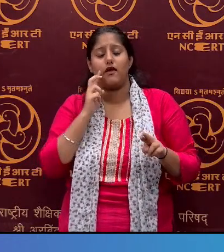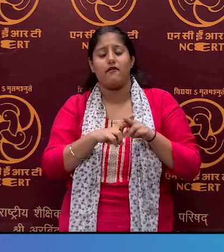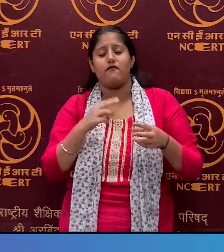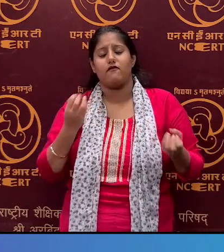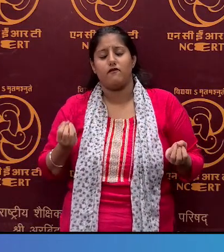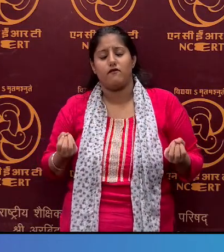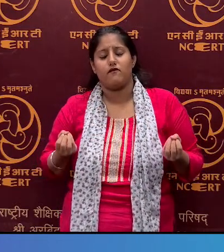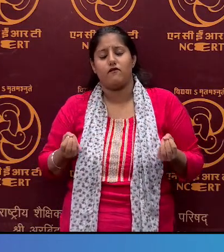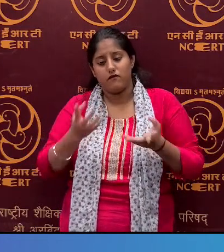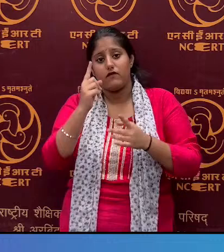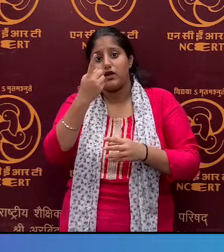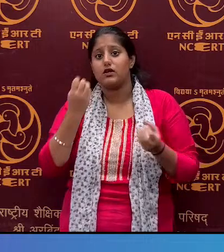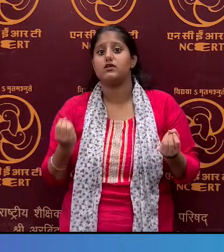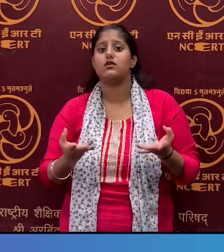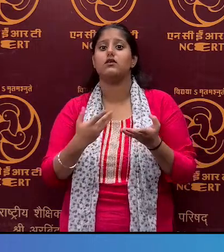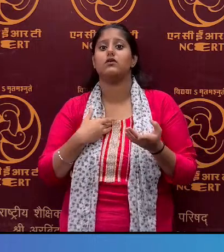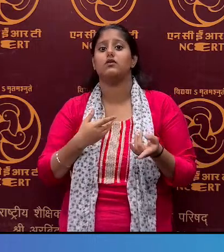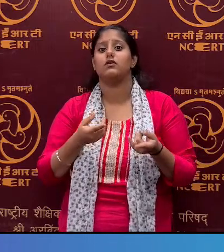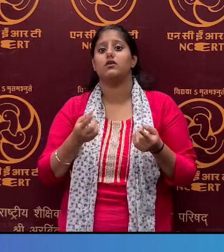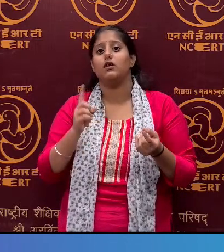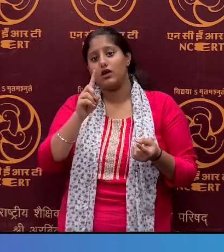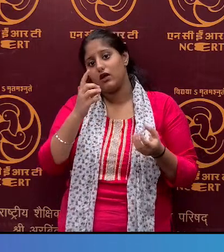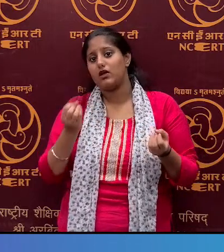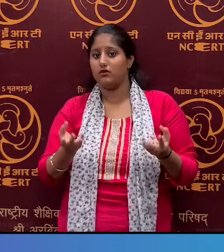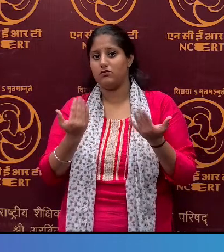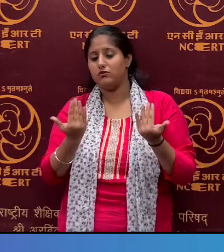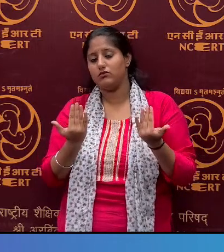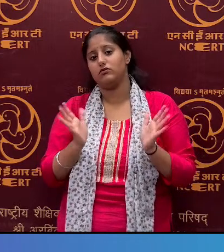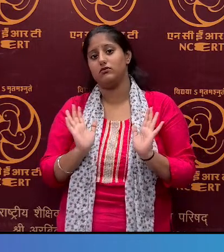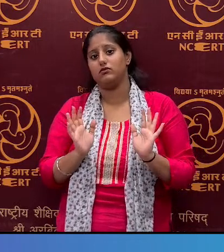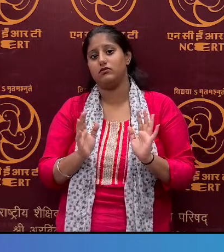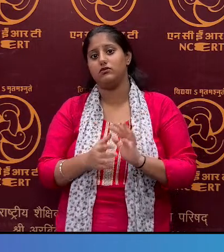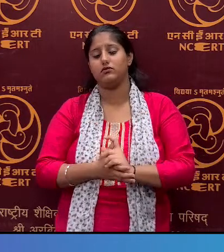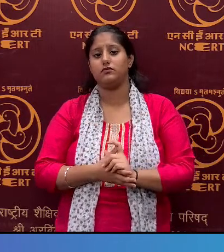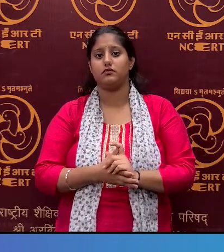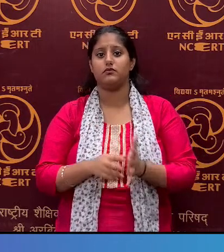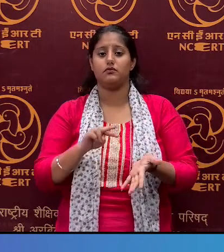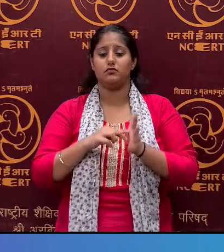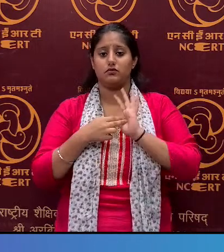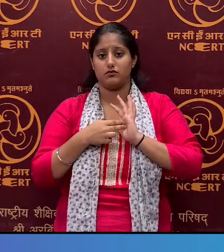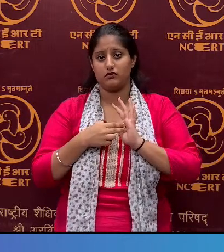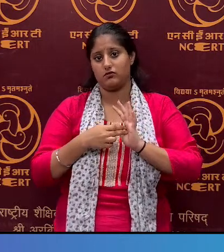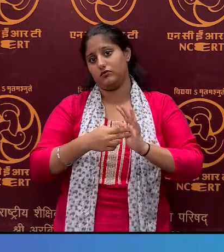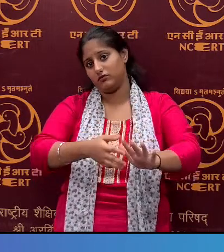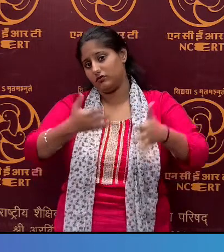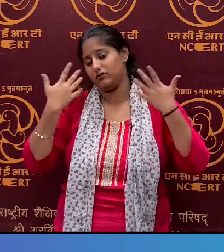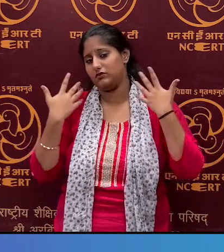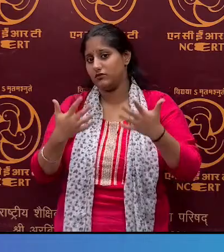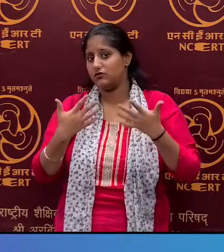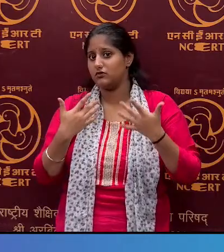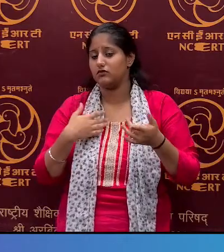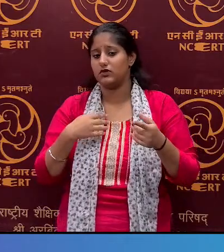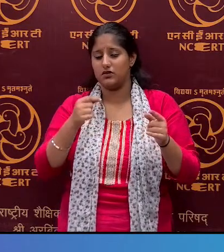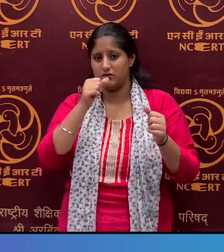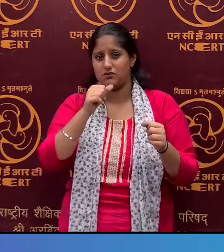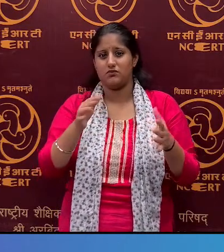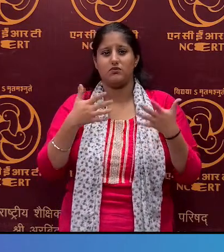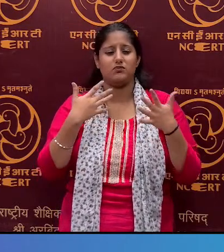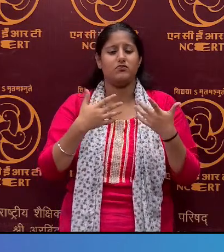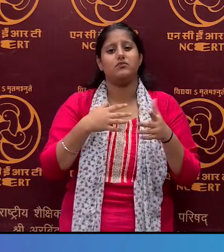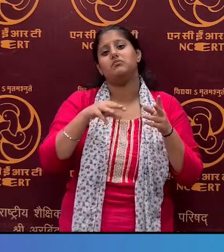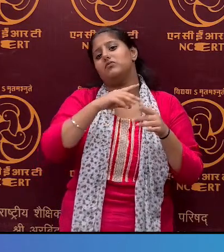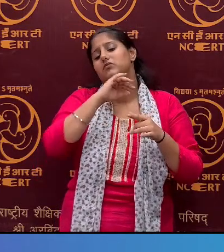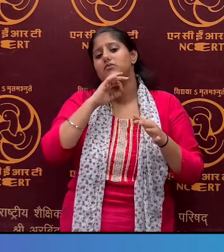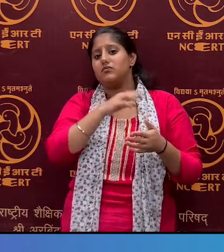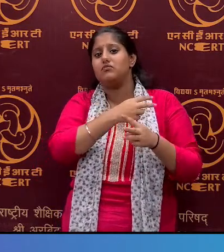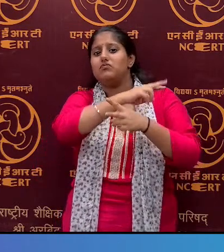with one, at least एक तो कर रहा है. So आप पॉल्यूशन पे अपनी तरफ से जो कंट्रोल कर सकते हैं, वेस्टेज पे अपनी